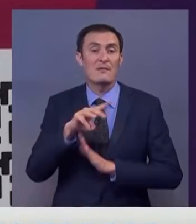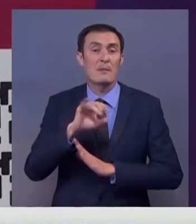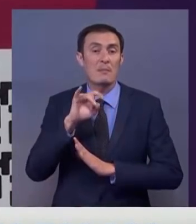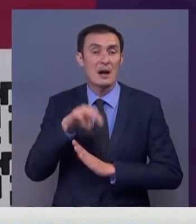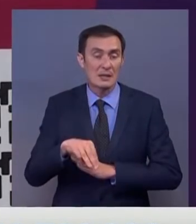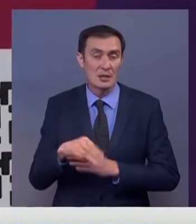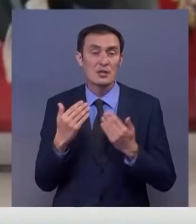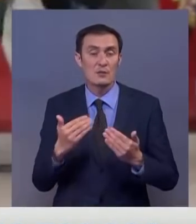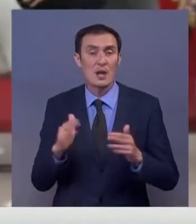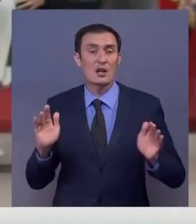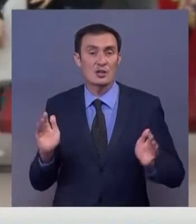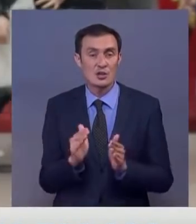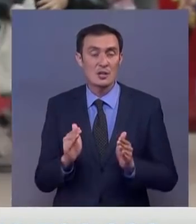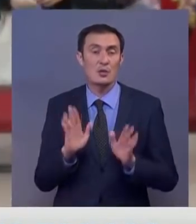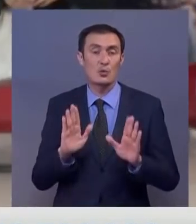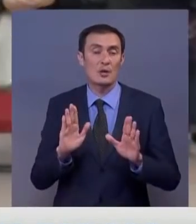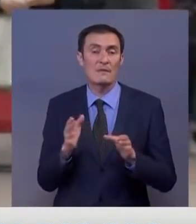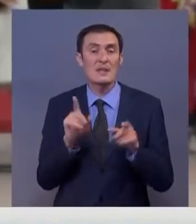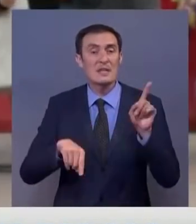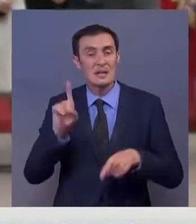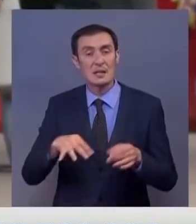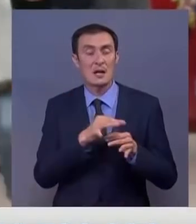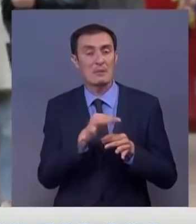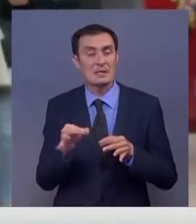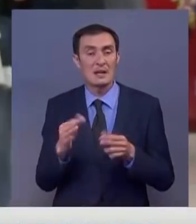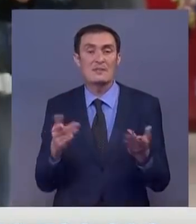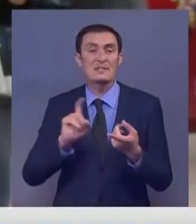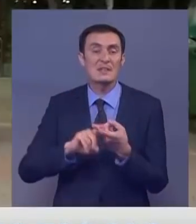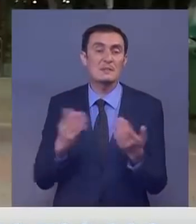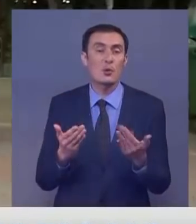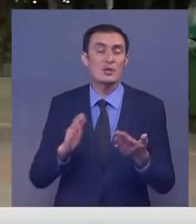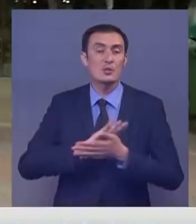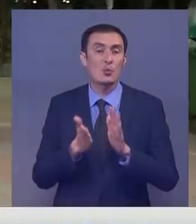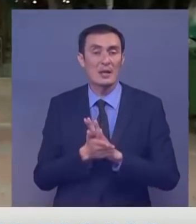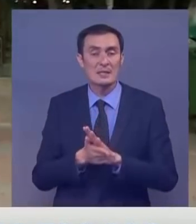марте. Сегодня ограничения сохраняют только в некоторых регионах, в зависимости от эпидемиологической ситуации.